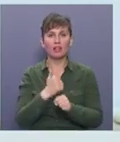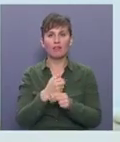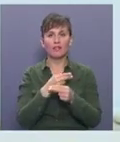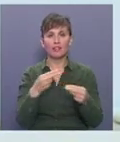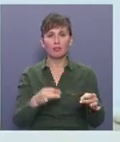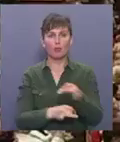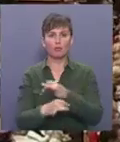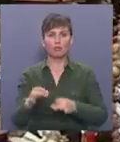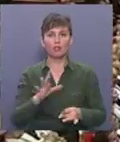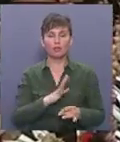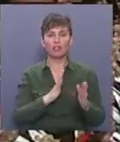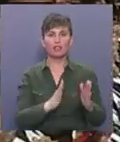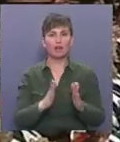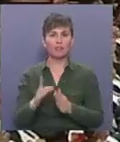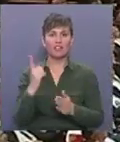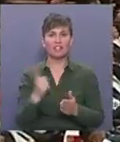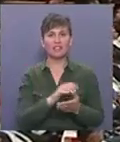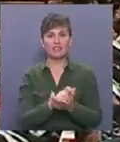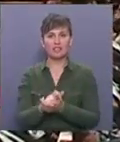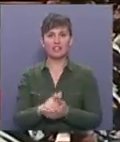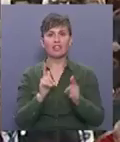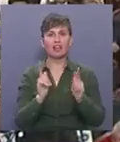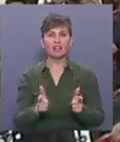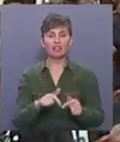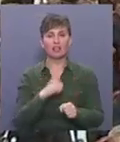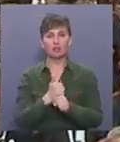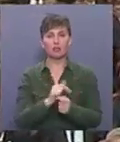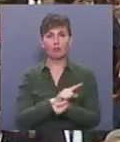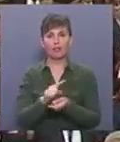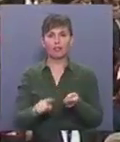темой ее обсуждения стала стабильность, единство, согласие, основа модернизации.